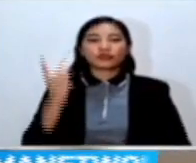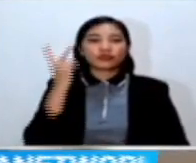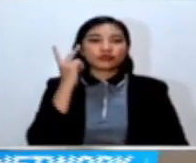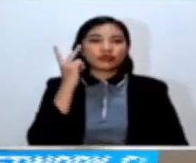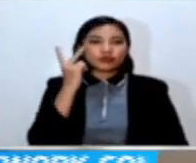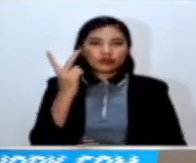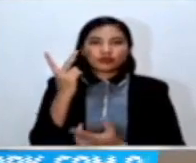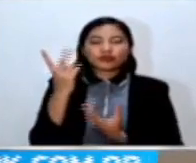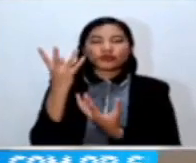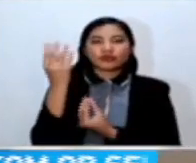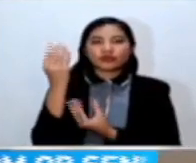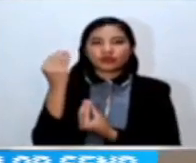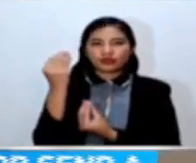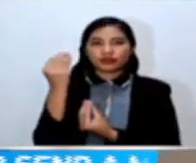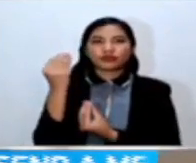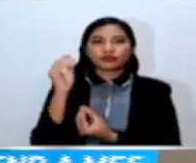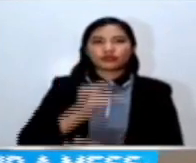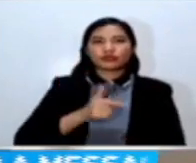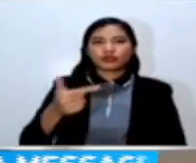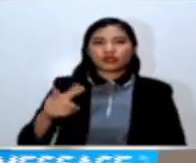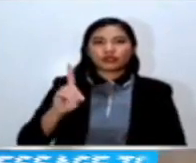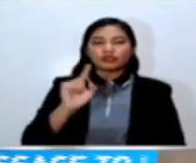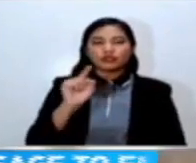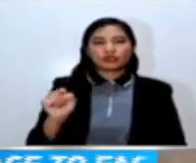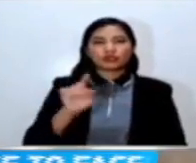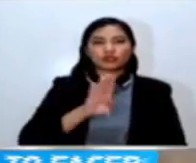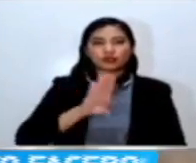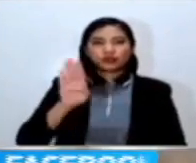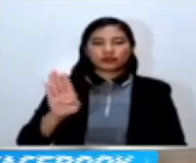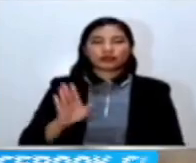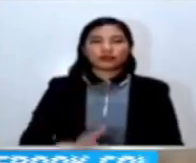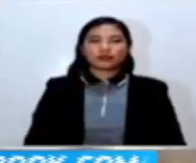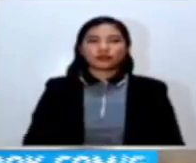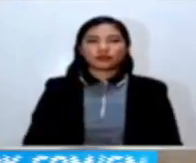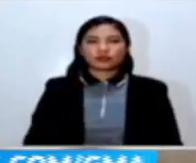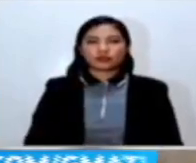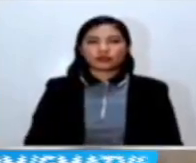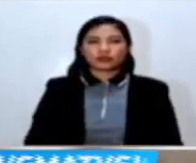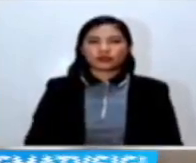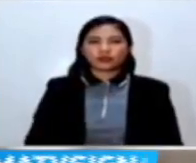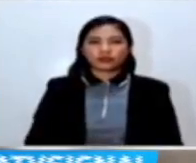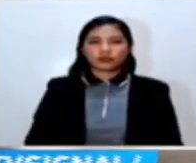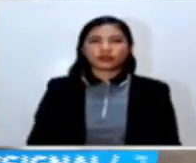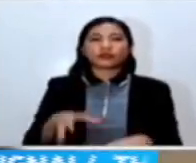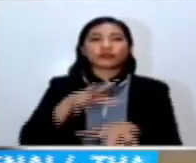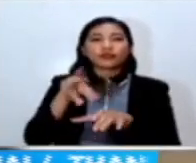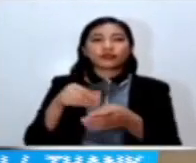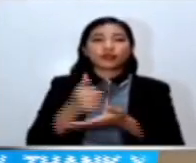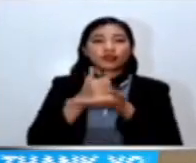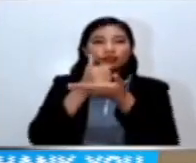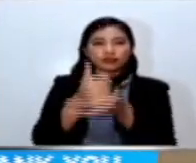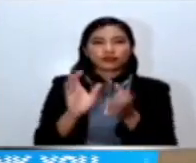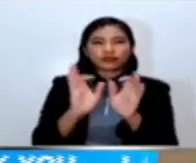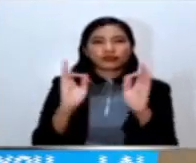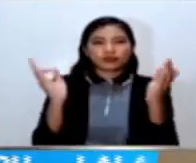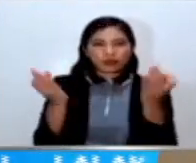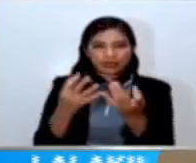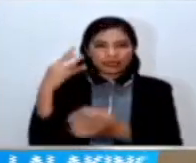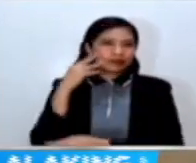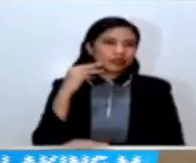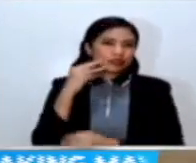Super Radio DZBB. Mark? Bilang bahagi ng tulong sa mga pamilyang naapektuhan ng pandemya at